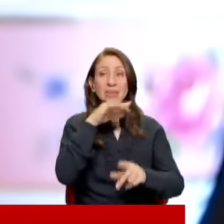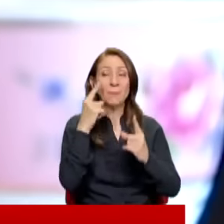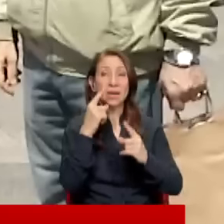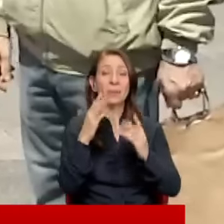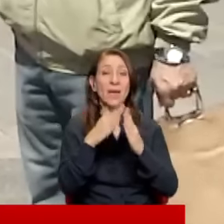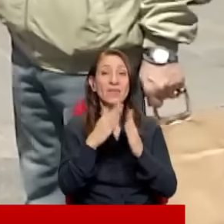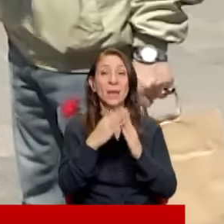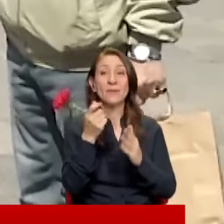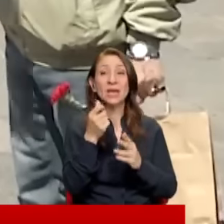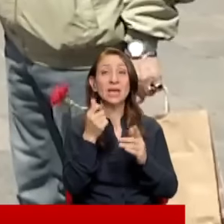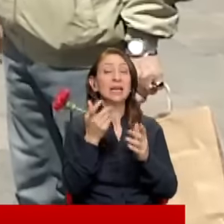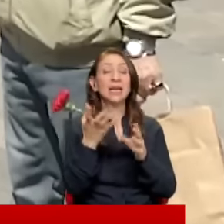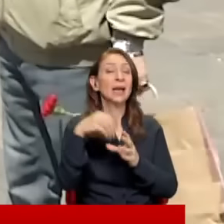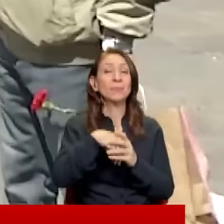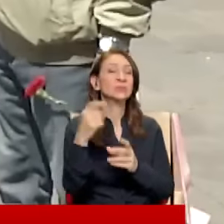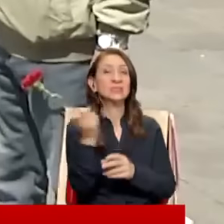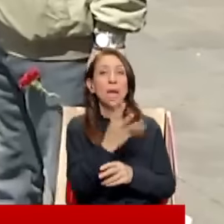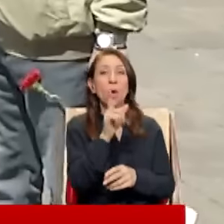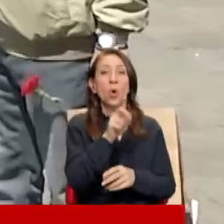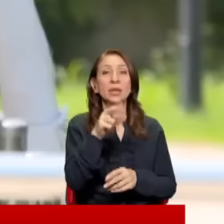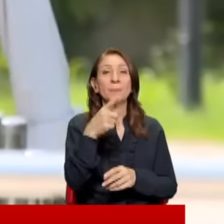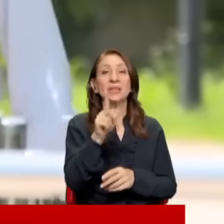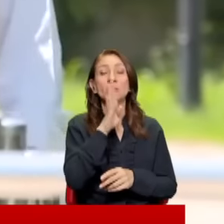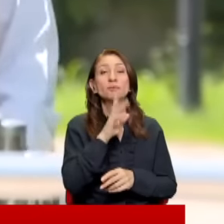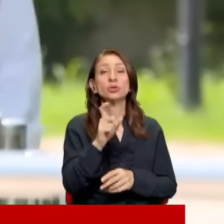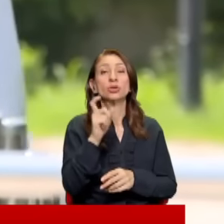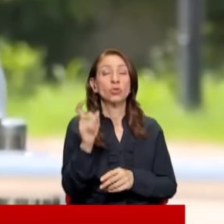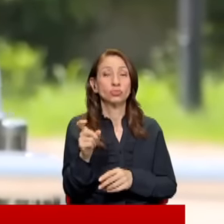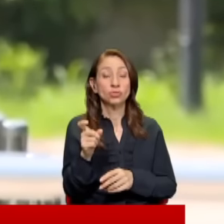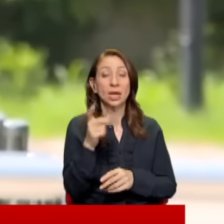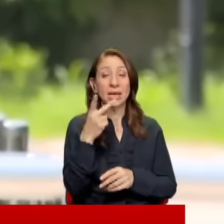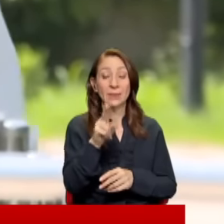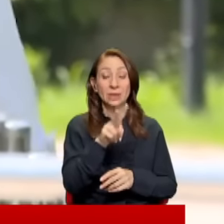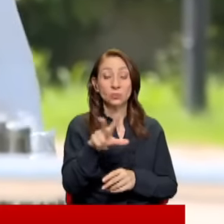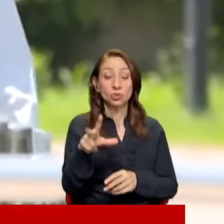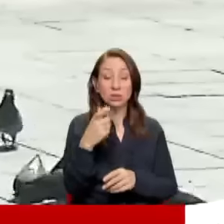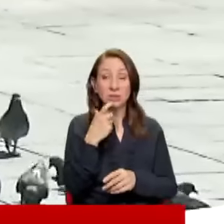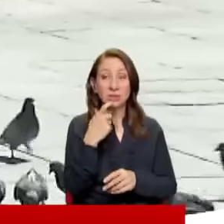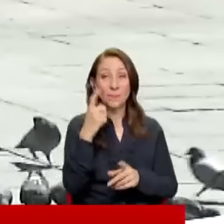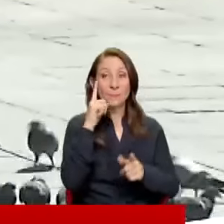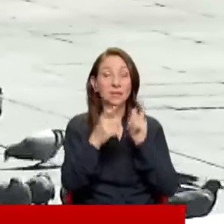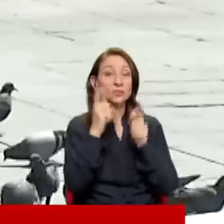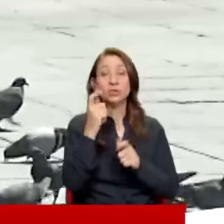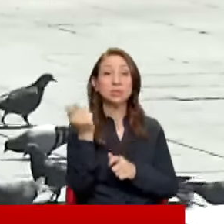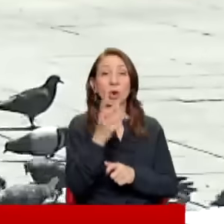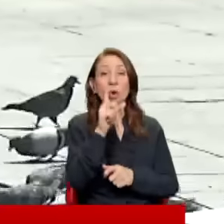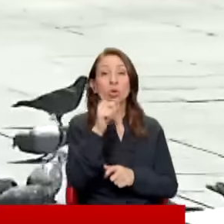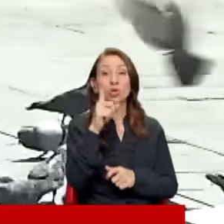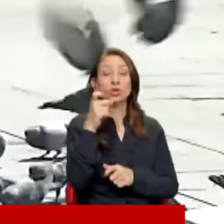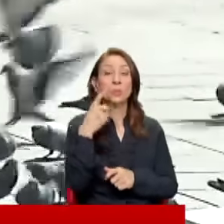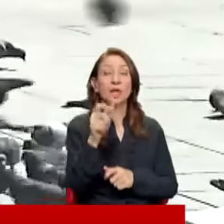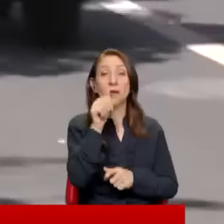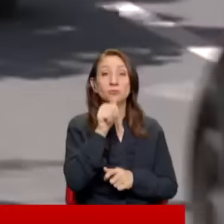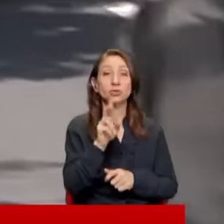Bakımevi merkezlerinin kapasitesi 1749 2023 yılındaki başvuru sayısı